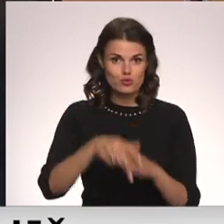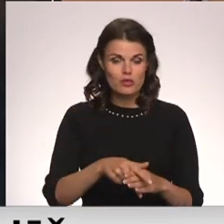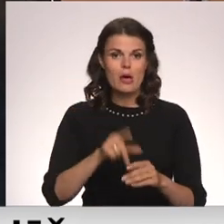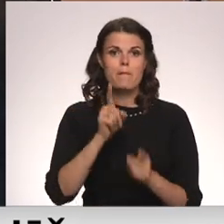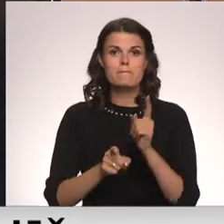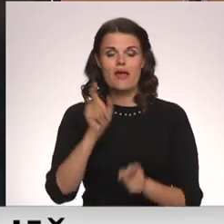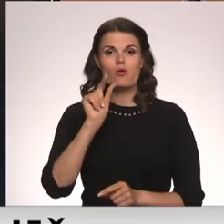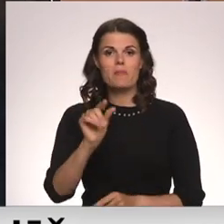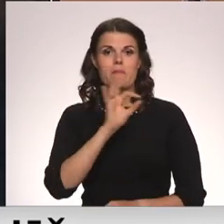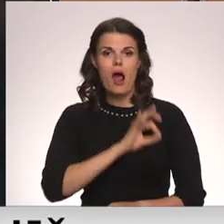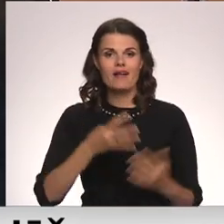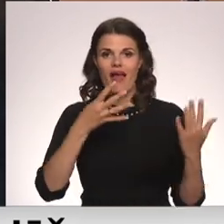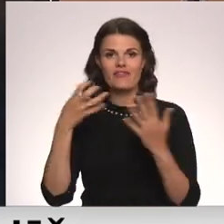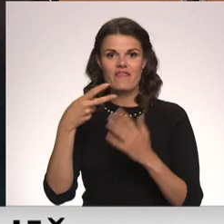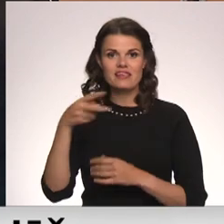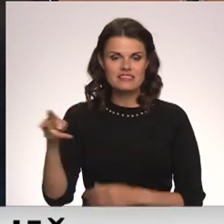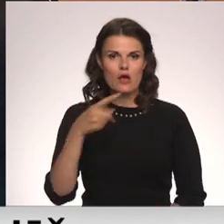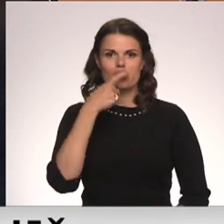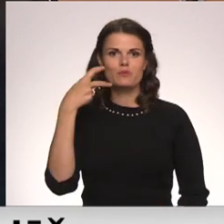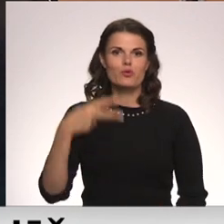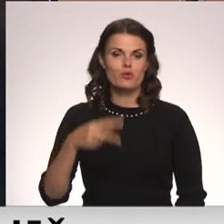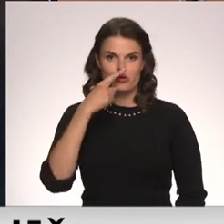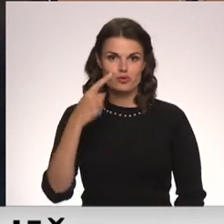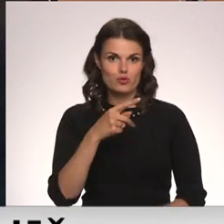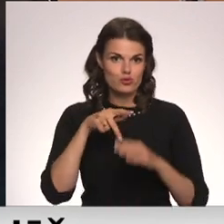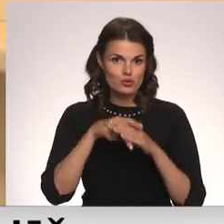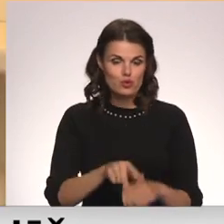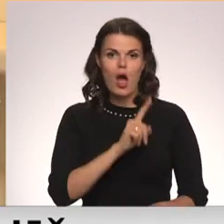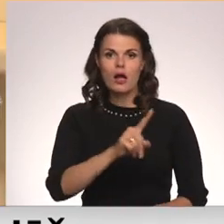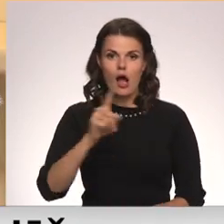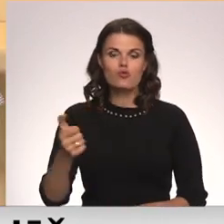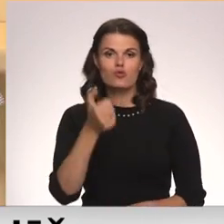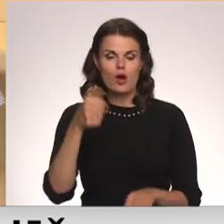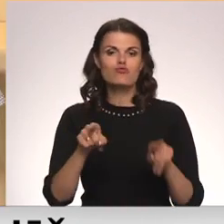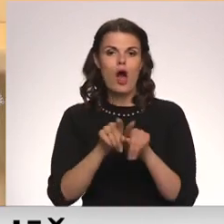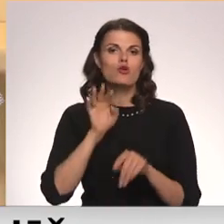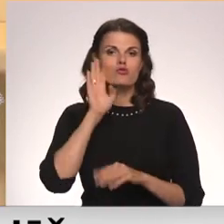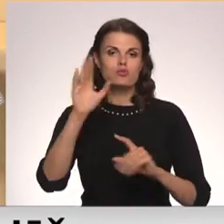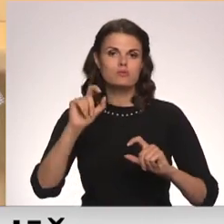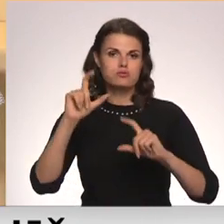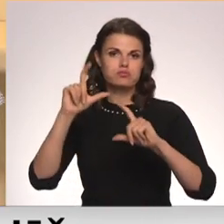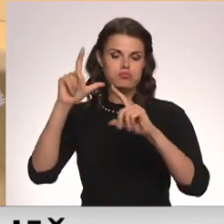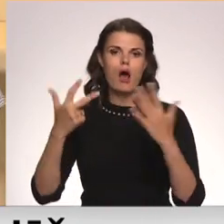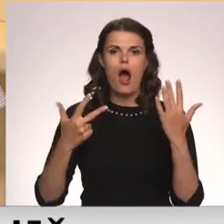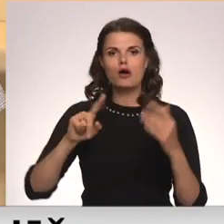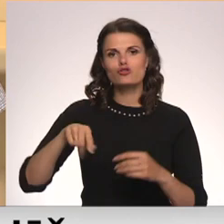minimālā alga ir 900 eiro par 120 stundu slodzi, un tā katru gadu arī turpmāk tiks palielināta